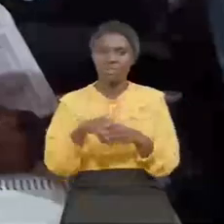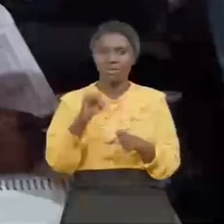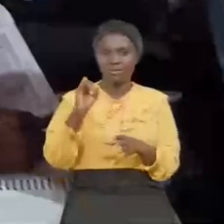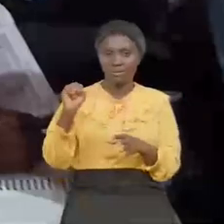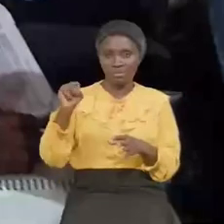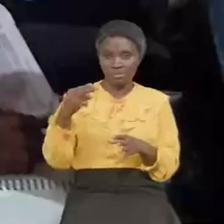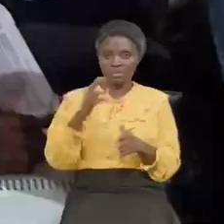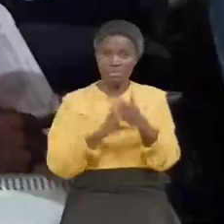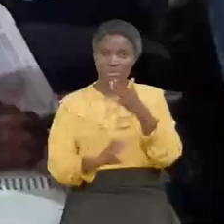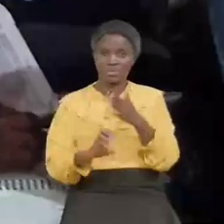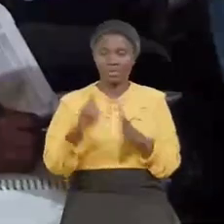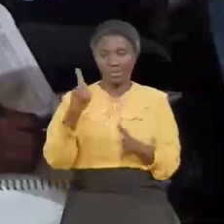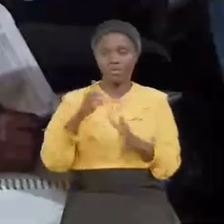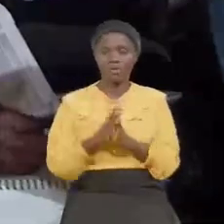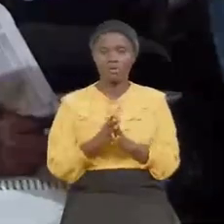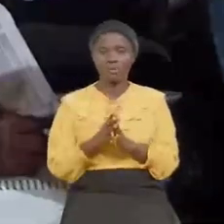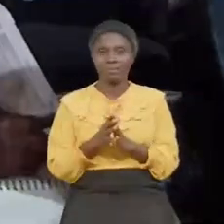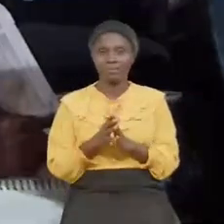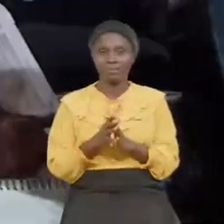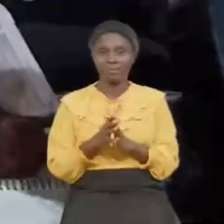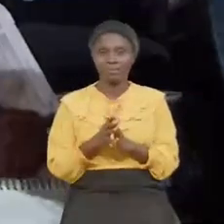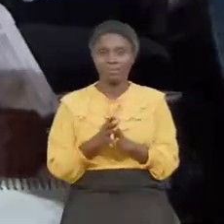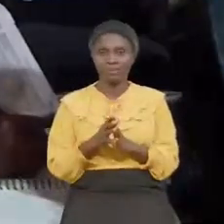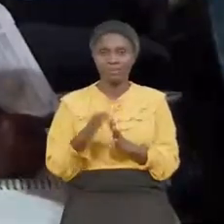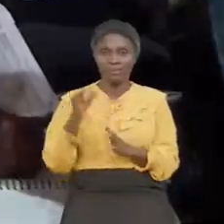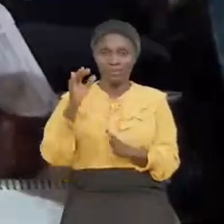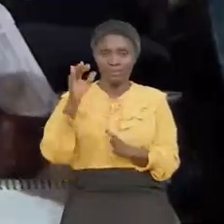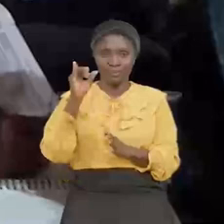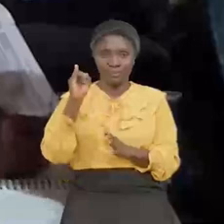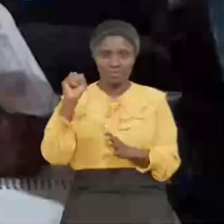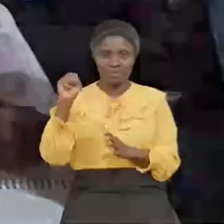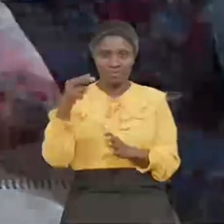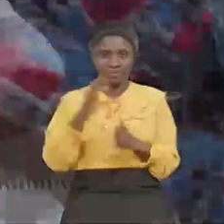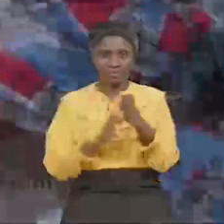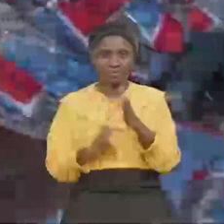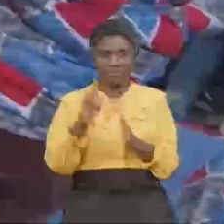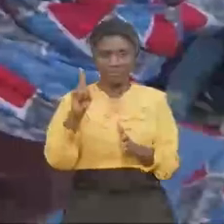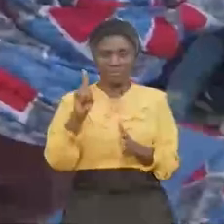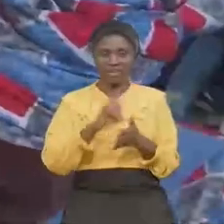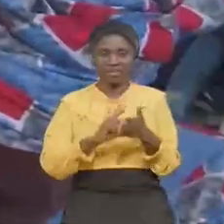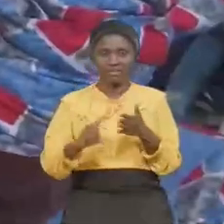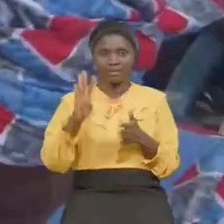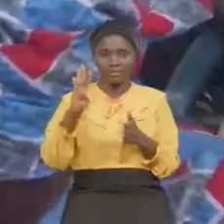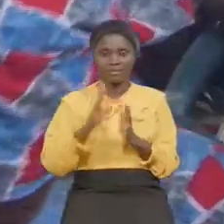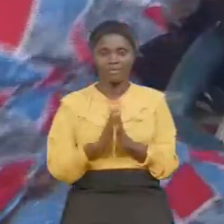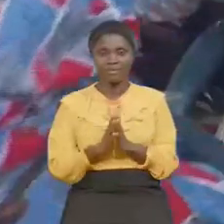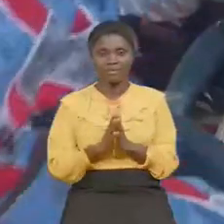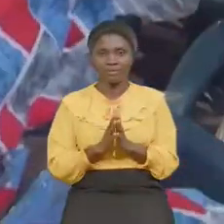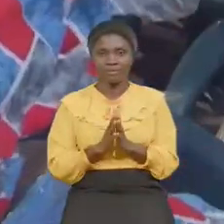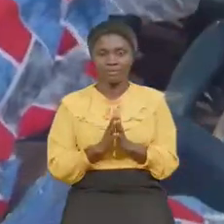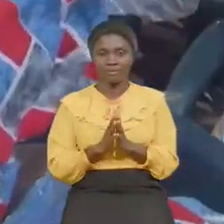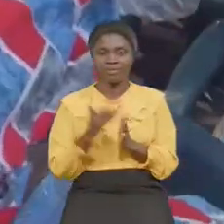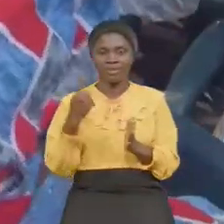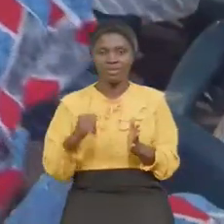chapitre 1, verset 4. Ésaïe, chapitre 1, verset 4.